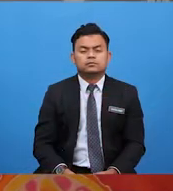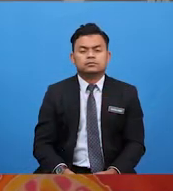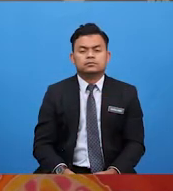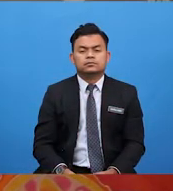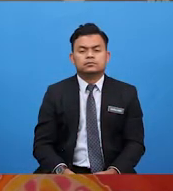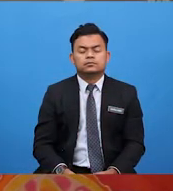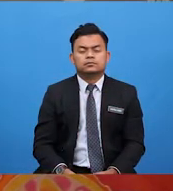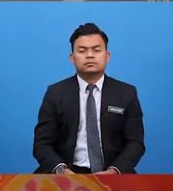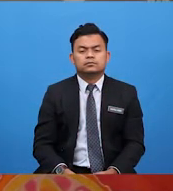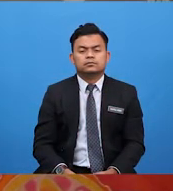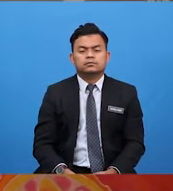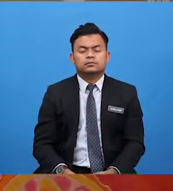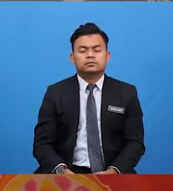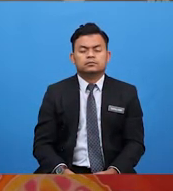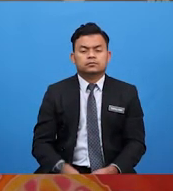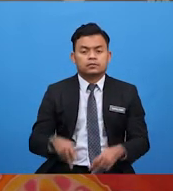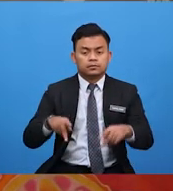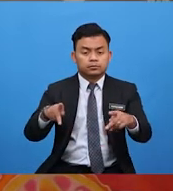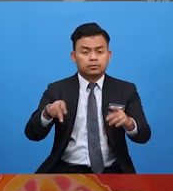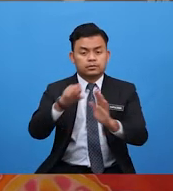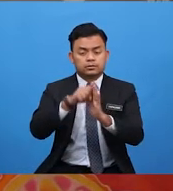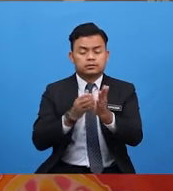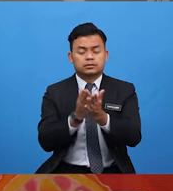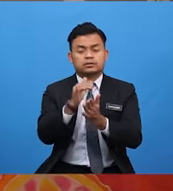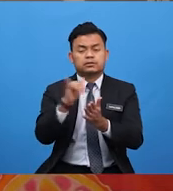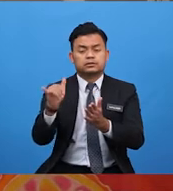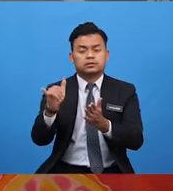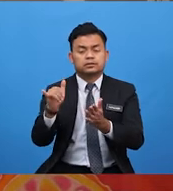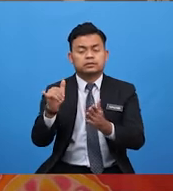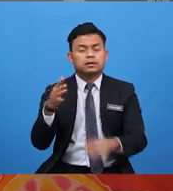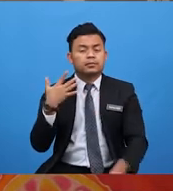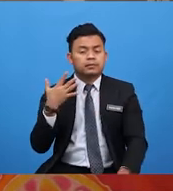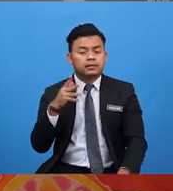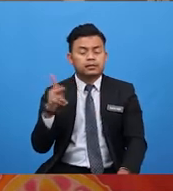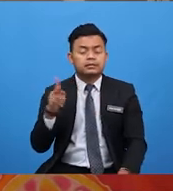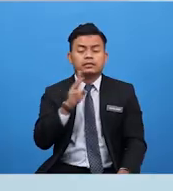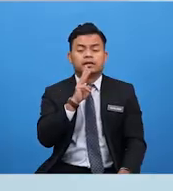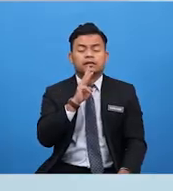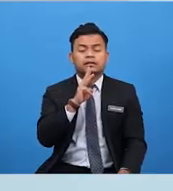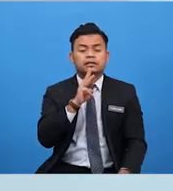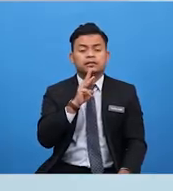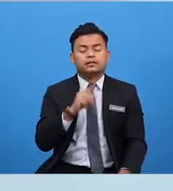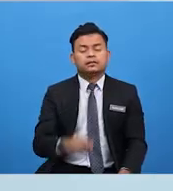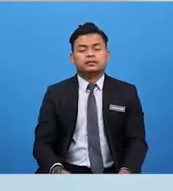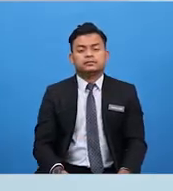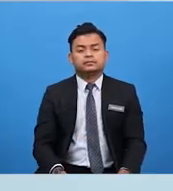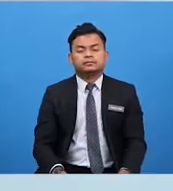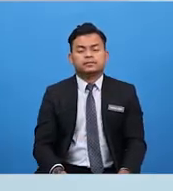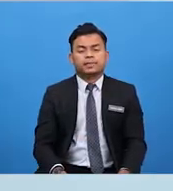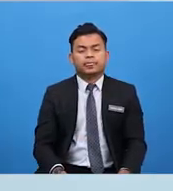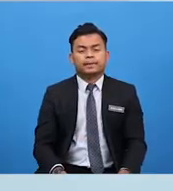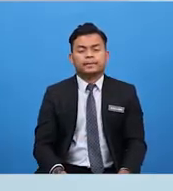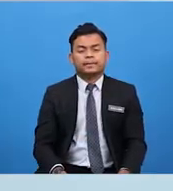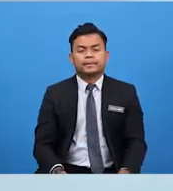Proses seterusnya ialah panaskan air menggunakan ceret elektrik sehingga mendidih.